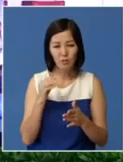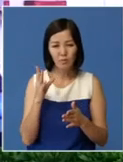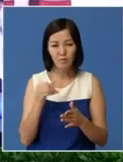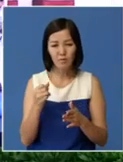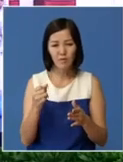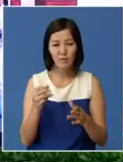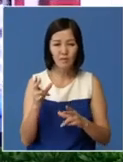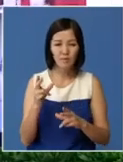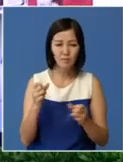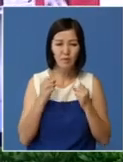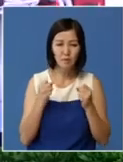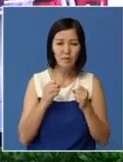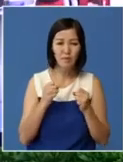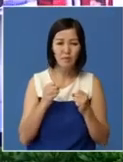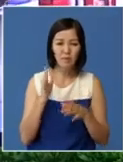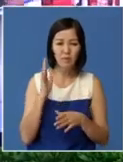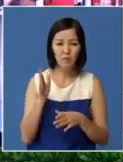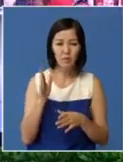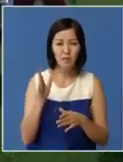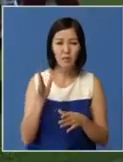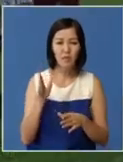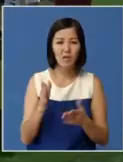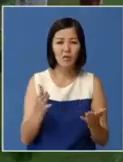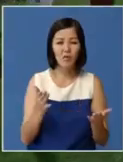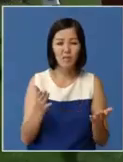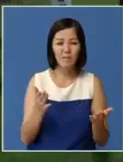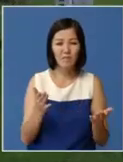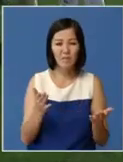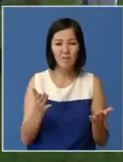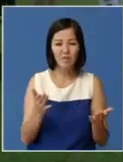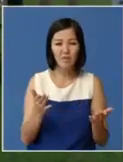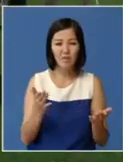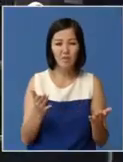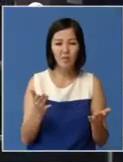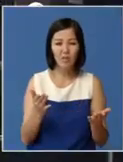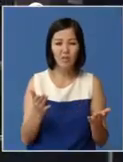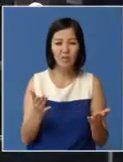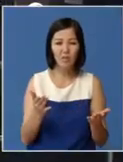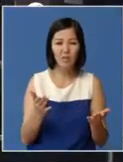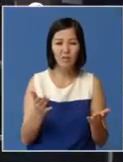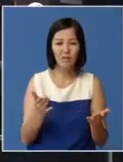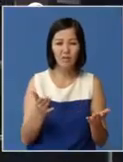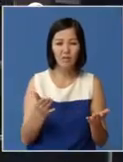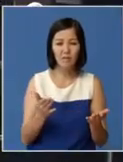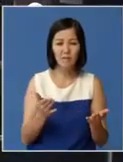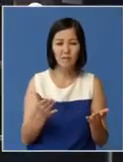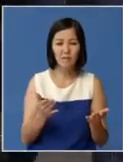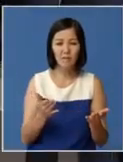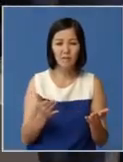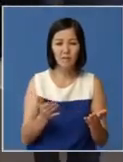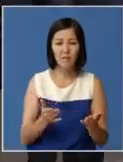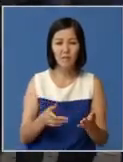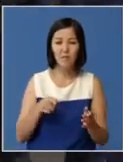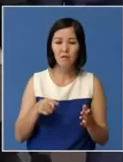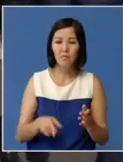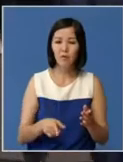шығатыны кәдімгі сенемін. Соған жұмыс жасаймыз. Елбасы соңында стадионды көрді, лайықты бағасын берді.